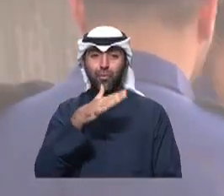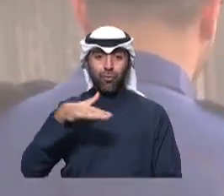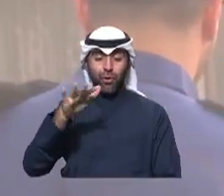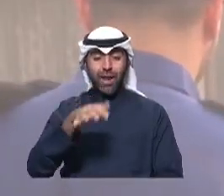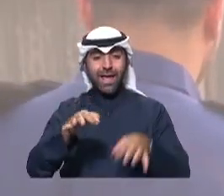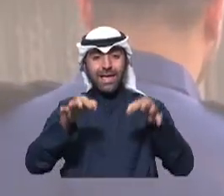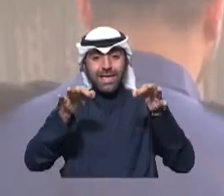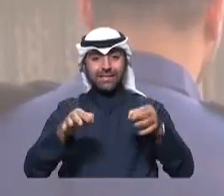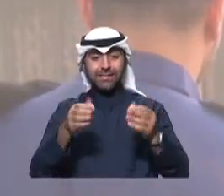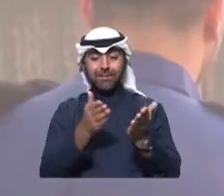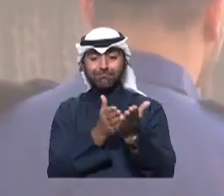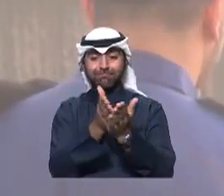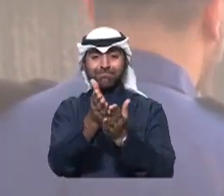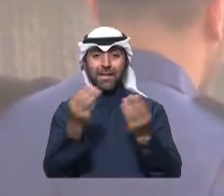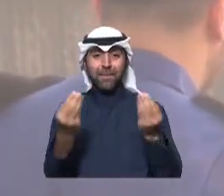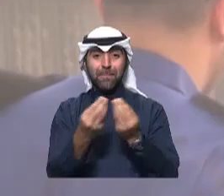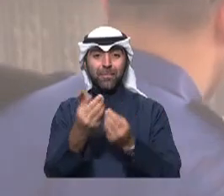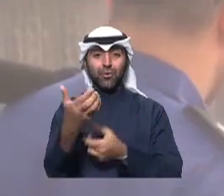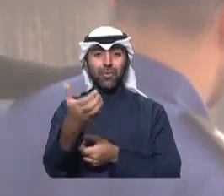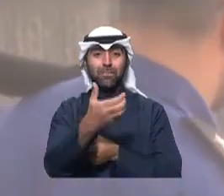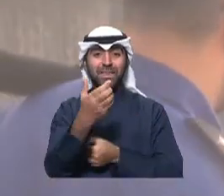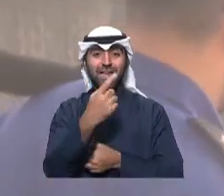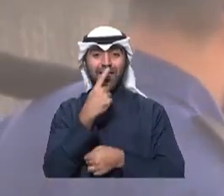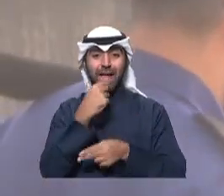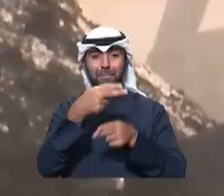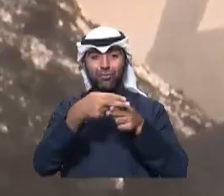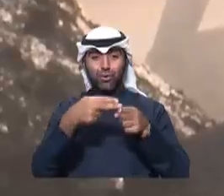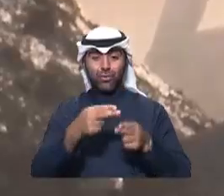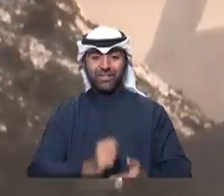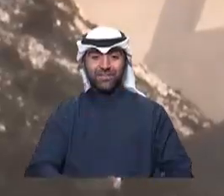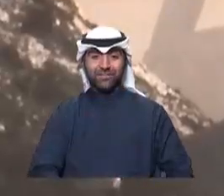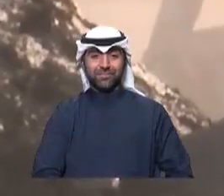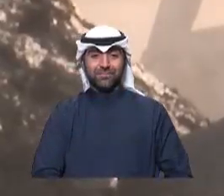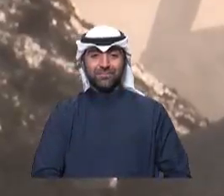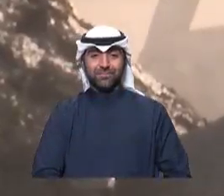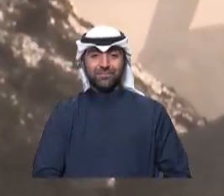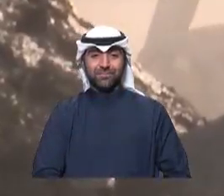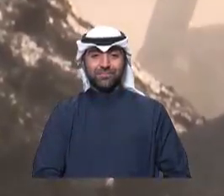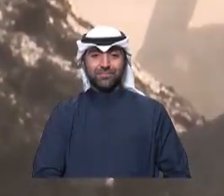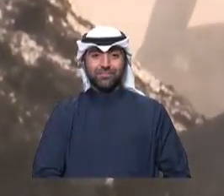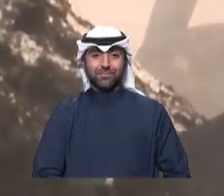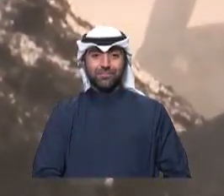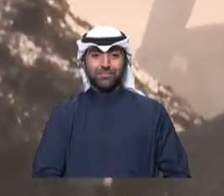محافظات البلاد. فهد التركي، تلفزيون دولة الكويت.